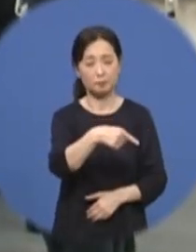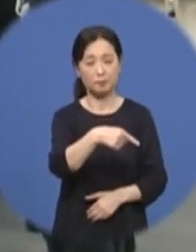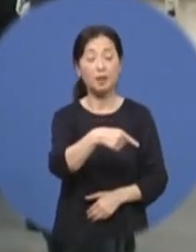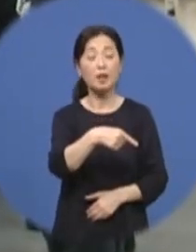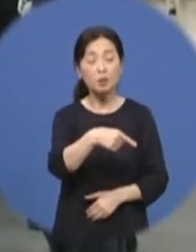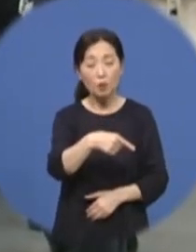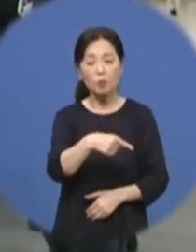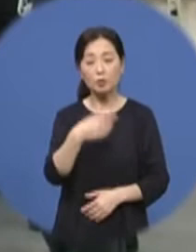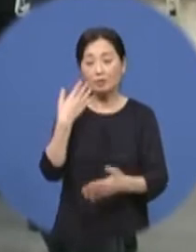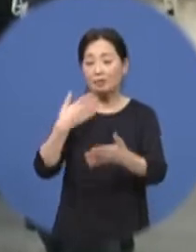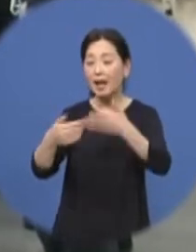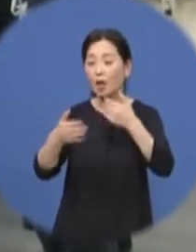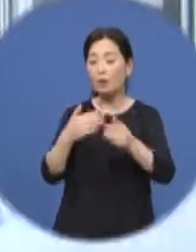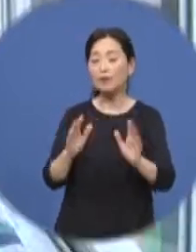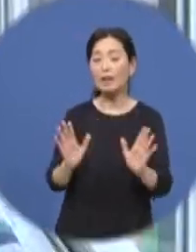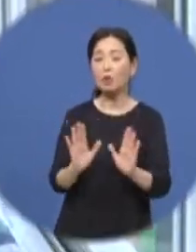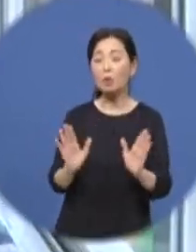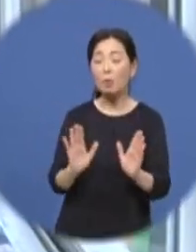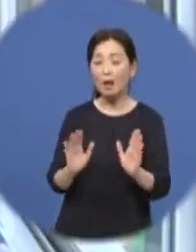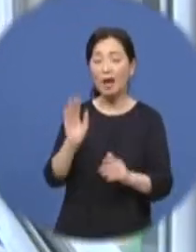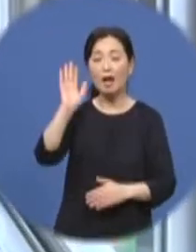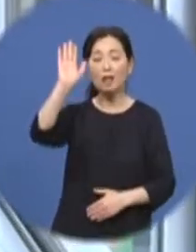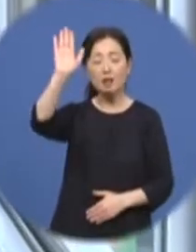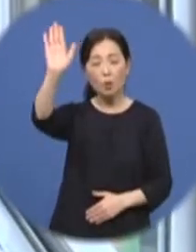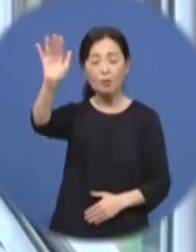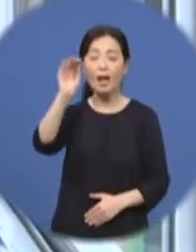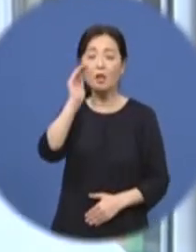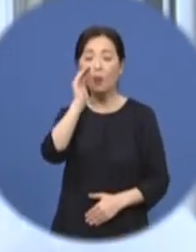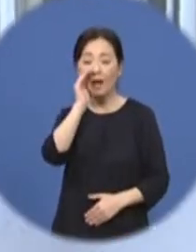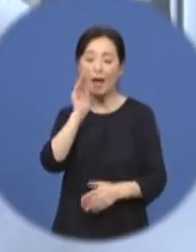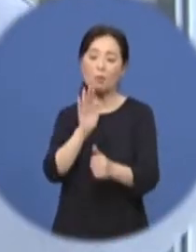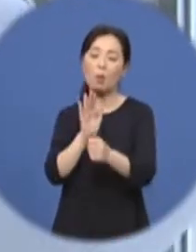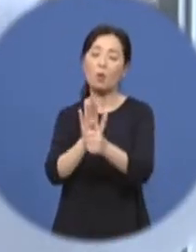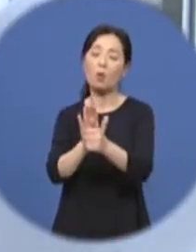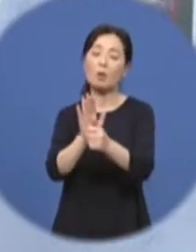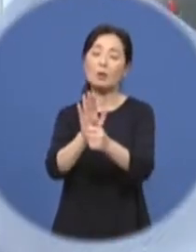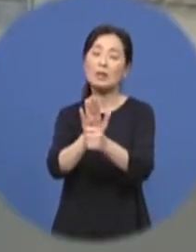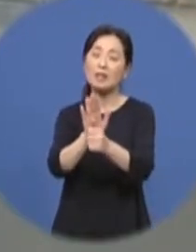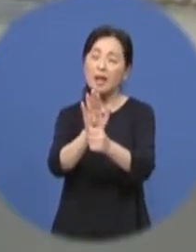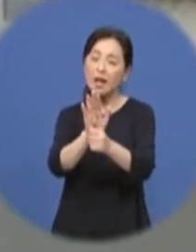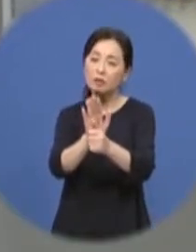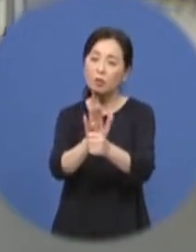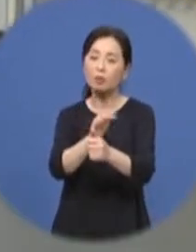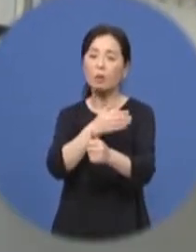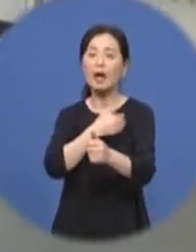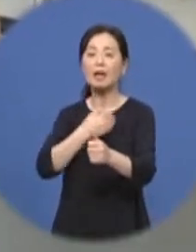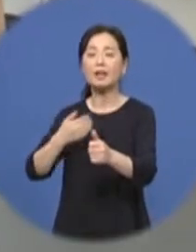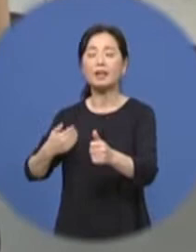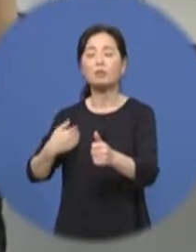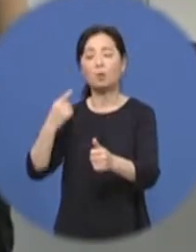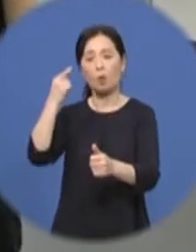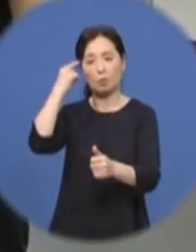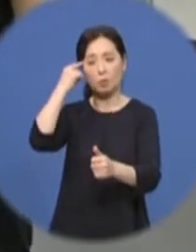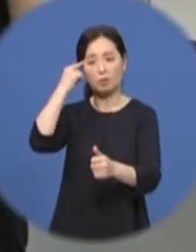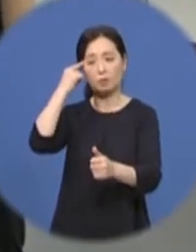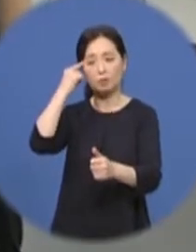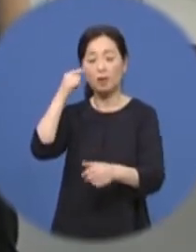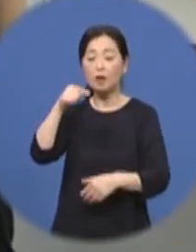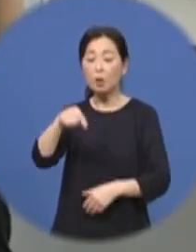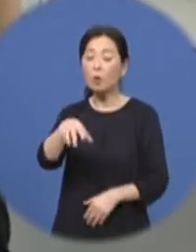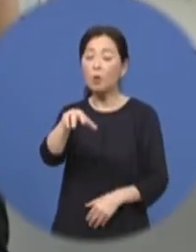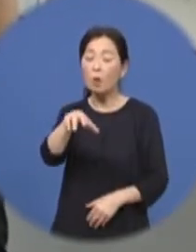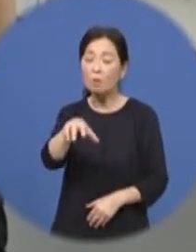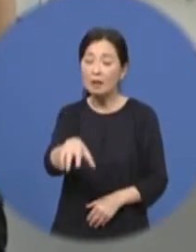が今後この和歌山を私は支えていく子どもらになると思うんですね。この和歌山で育てたい